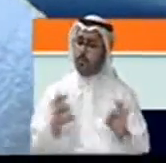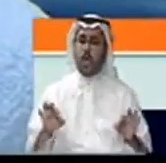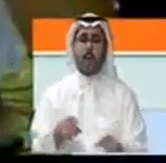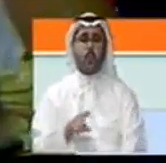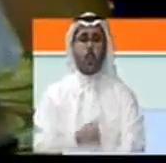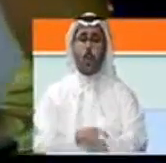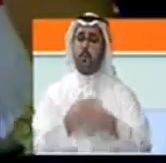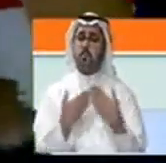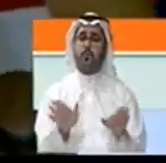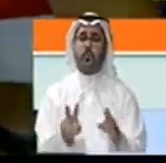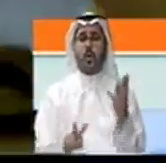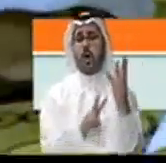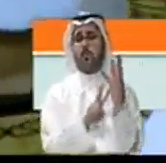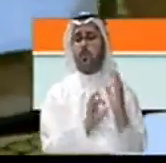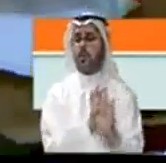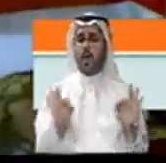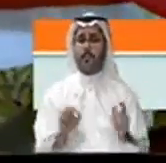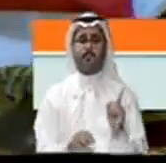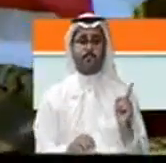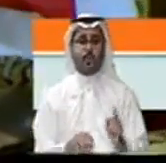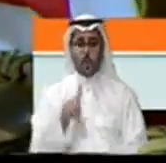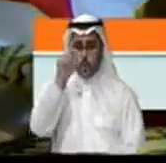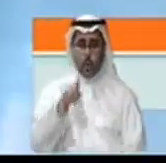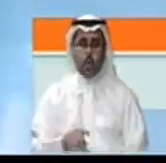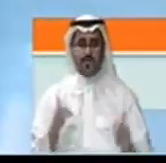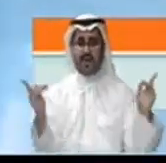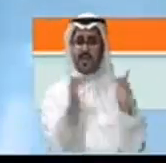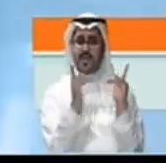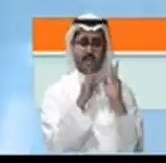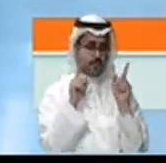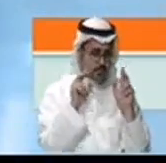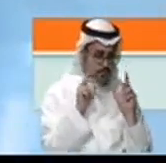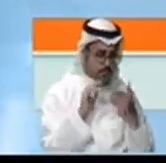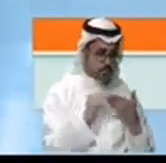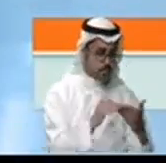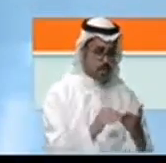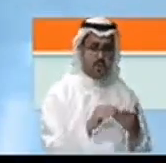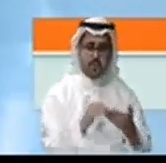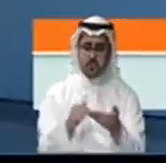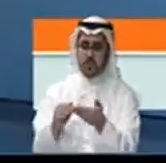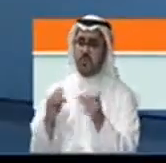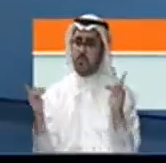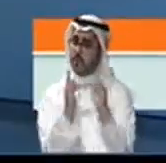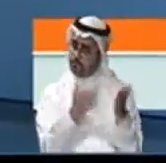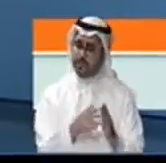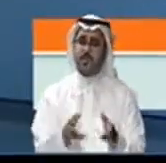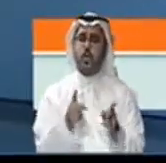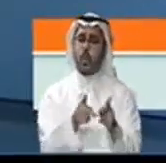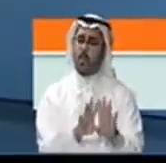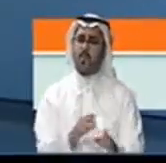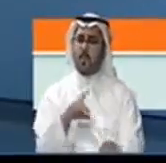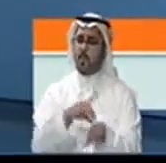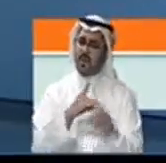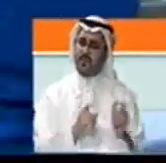الحرام، إضافة إلى المرور اليومي على المرضى المنومين من الحجاج لمعرفة احتياجاتهم وآرائهم.